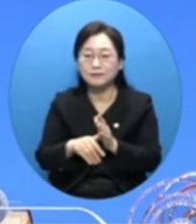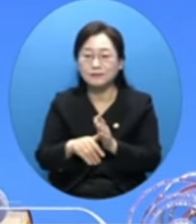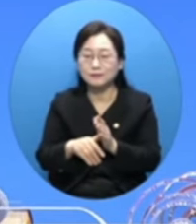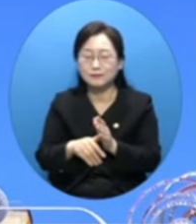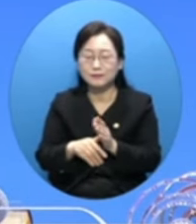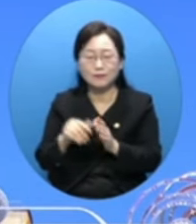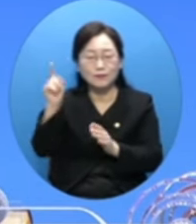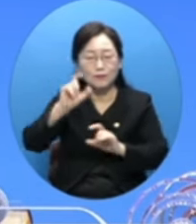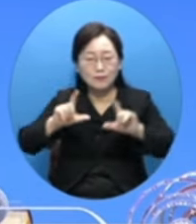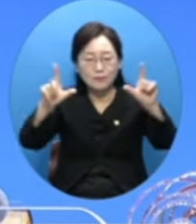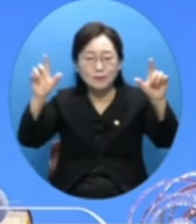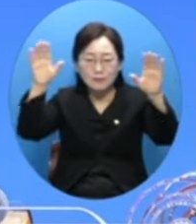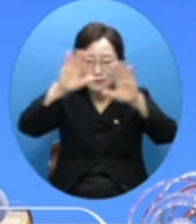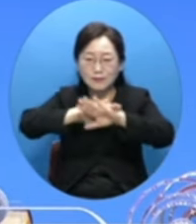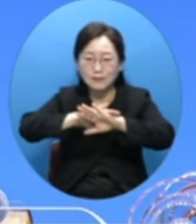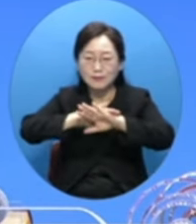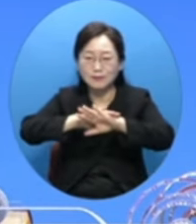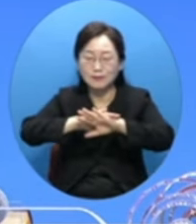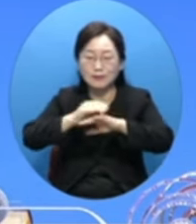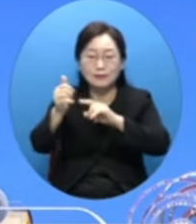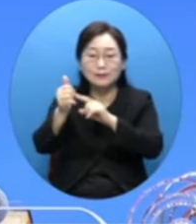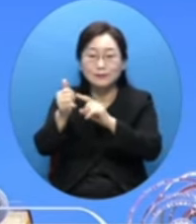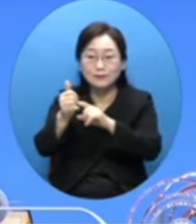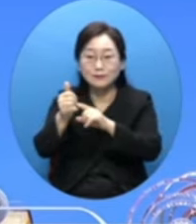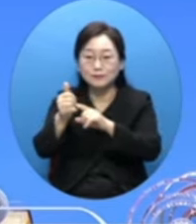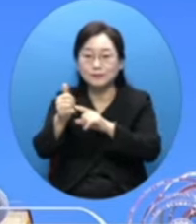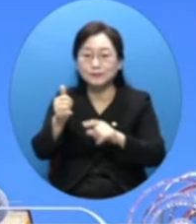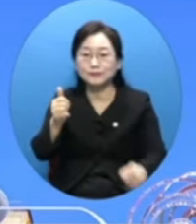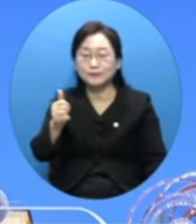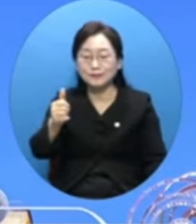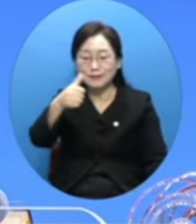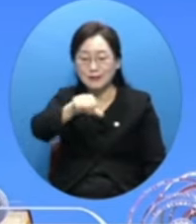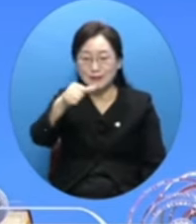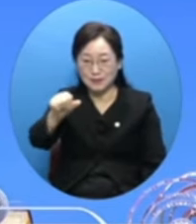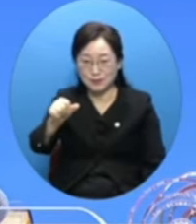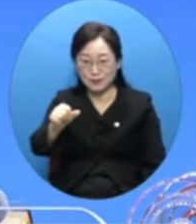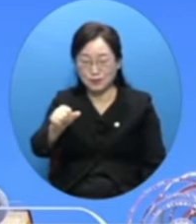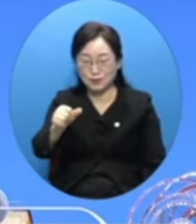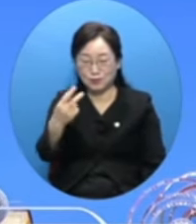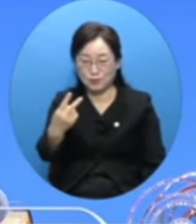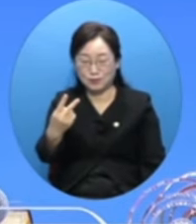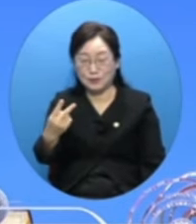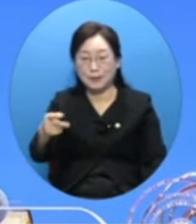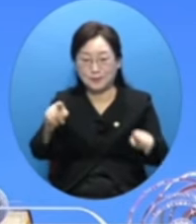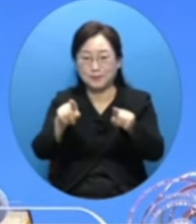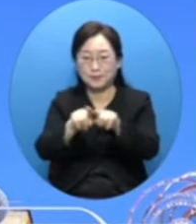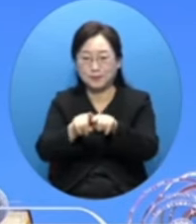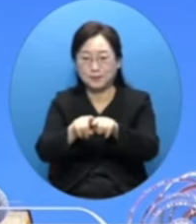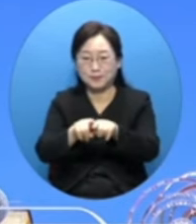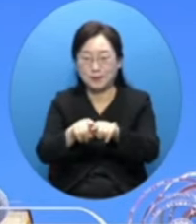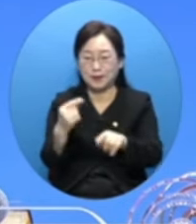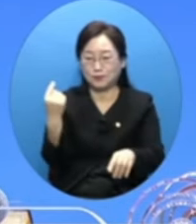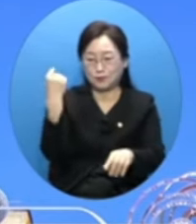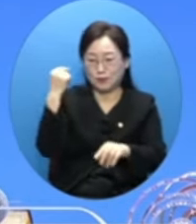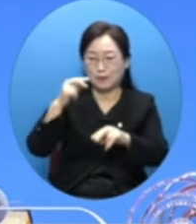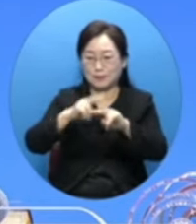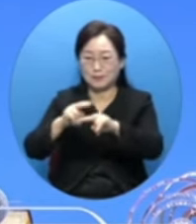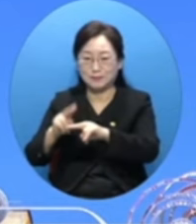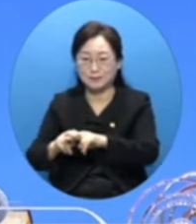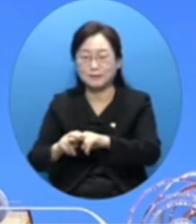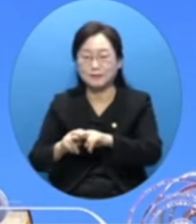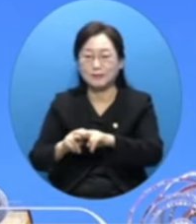어느 날 밤 이 아버지가, 아들 둘이 있는데 아들 둘을 밴 뒤에 태우고 어디